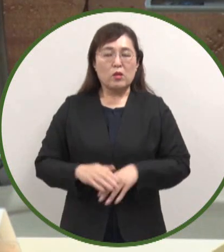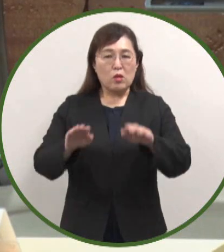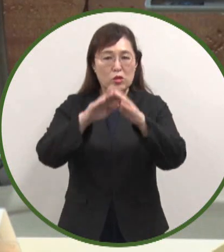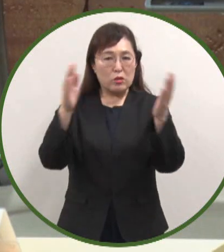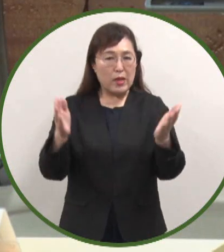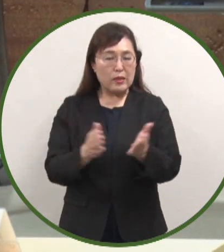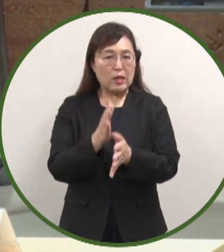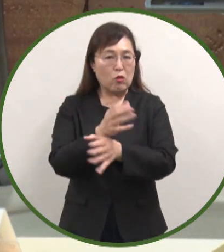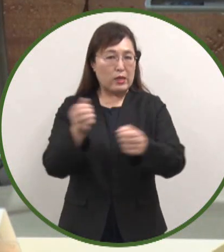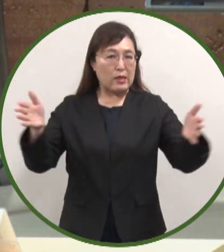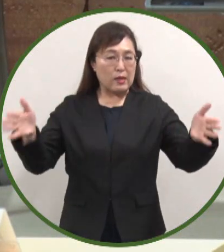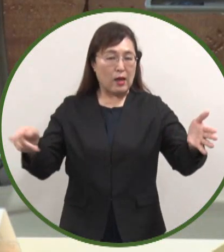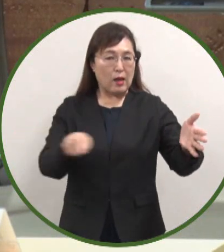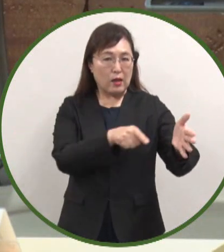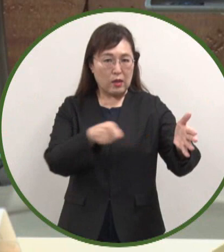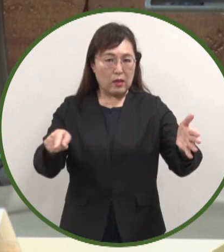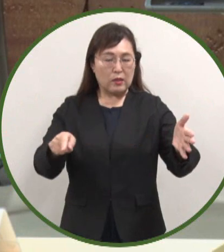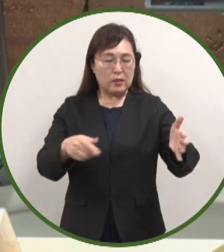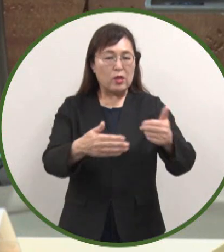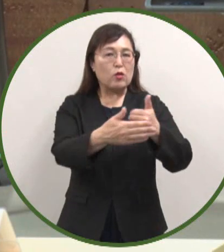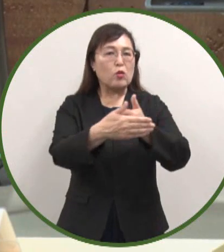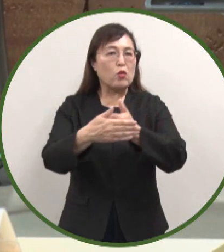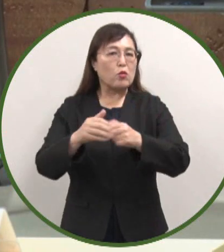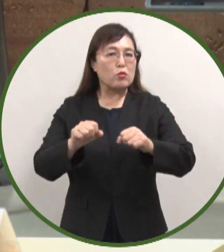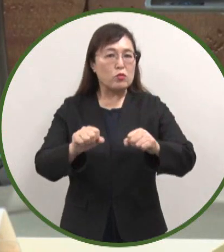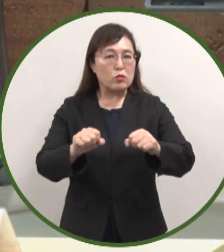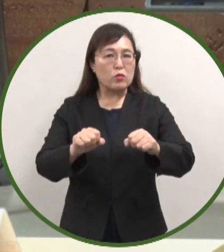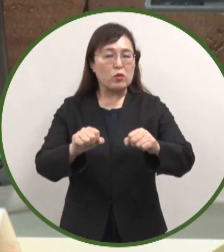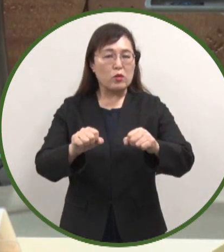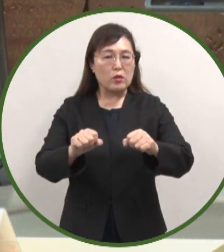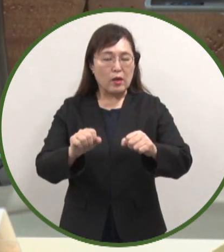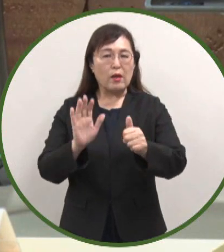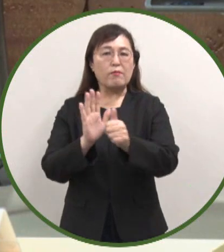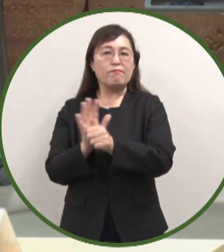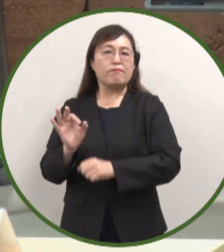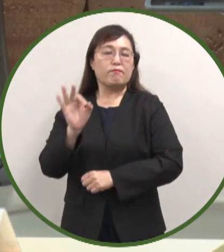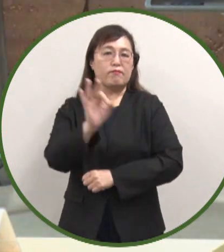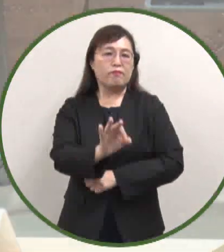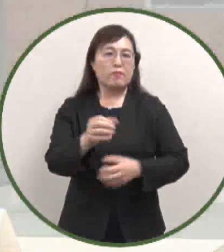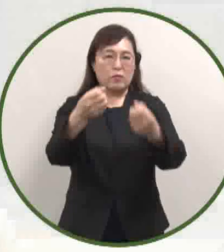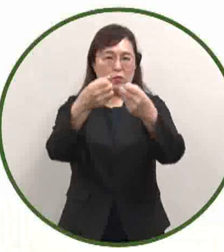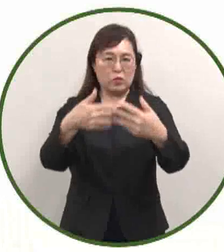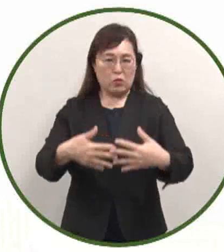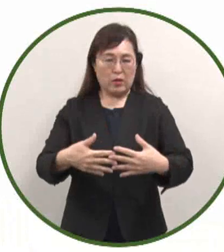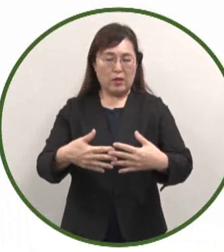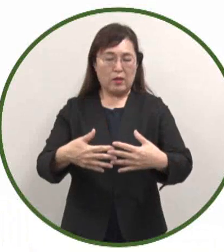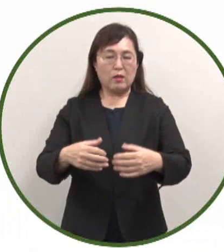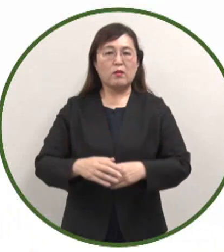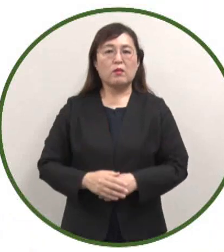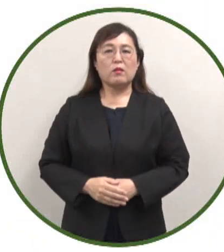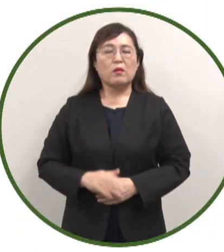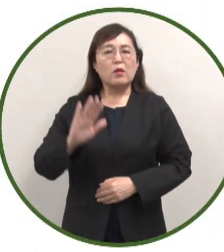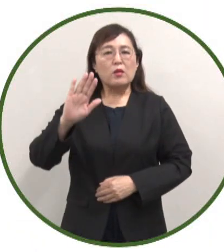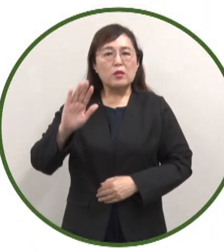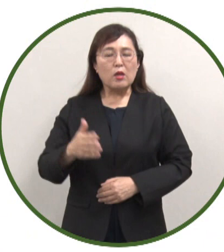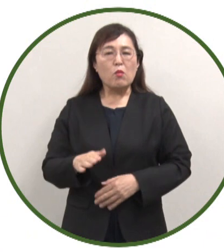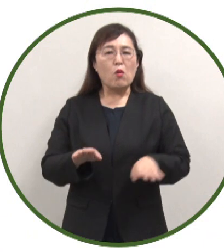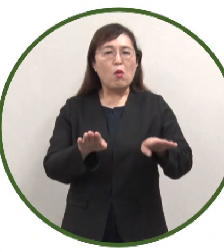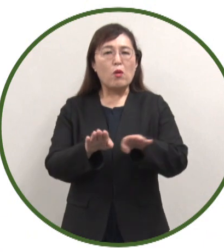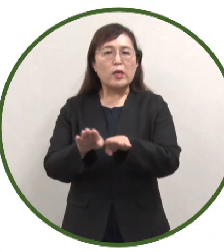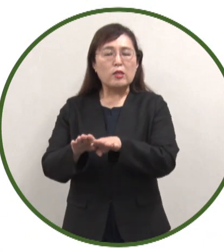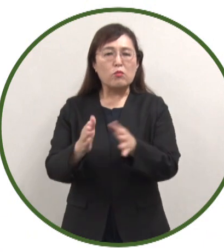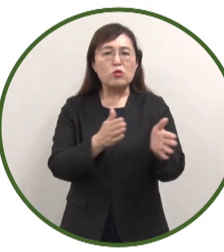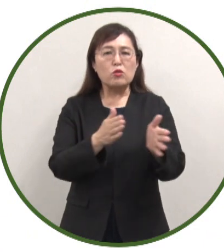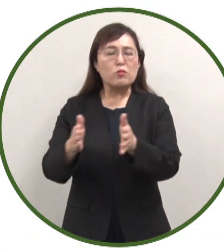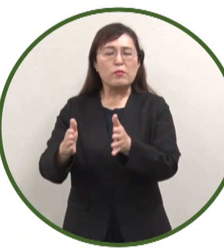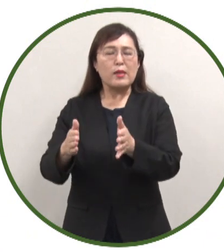請に従っていただくことが支援金の支給条件となります。ただし準備などのため協力